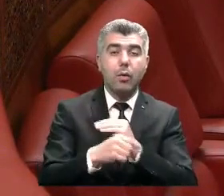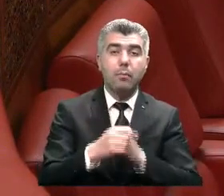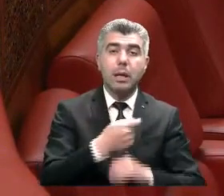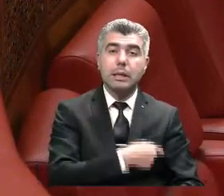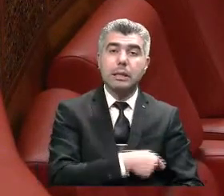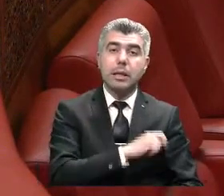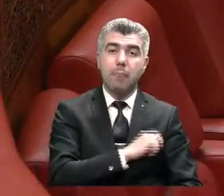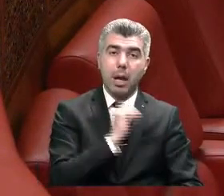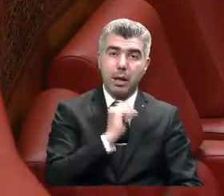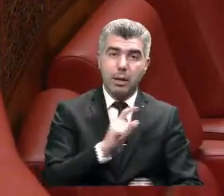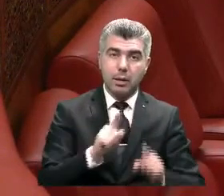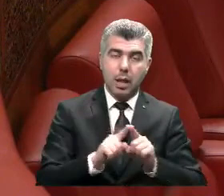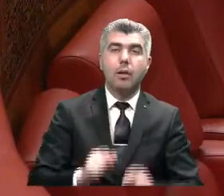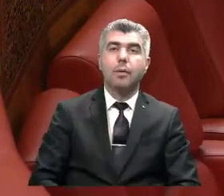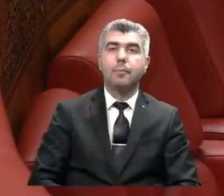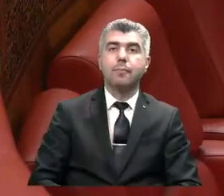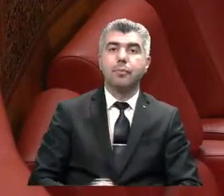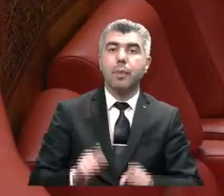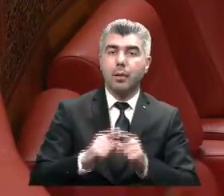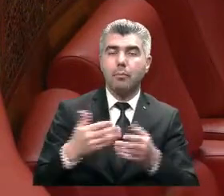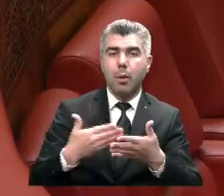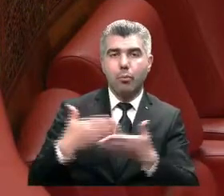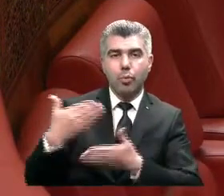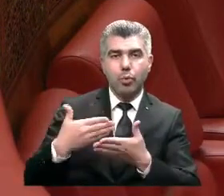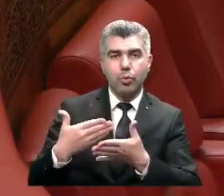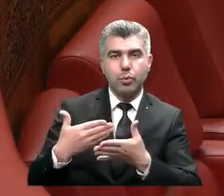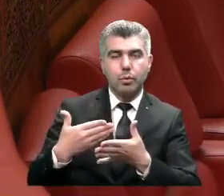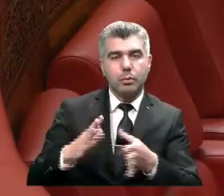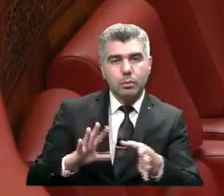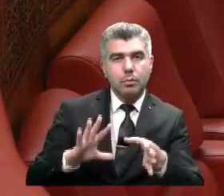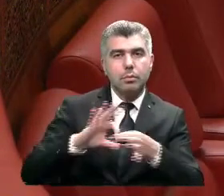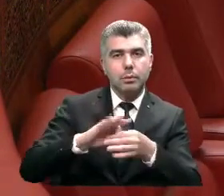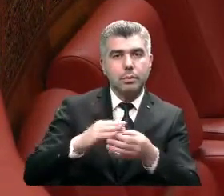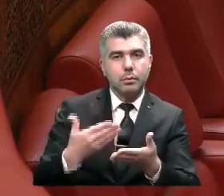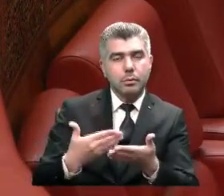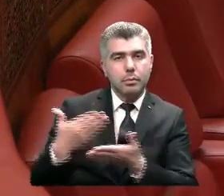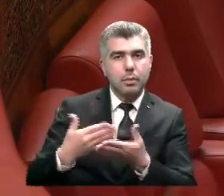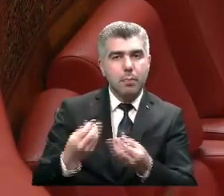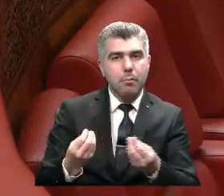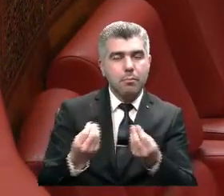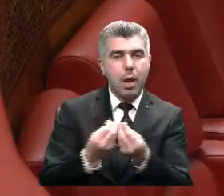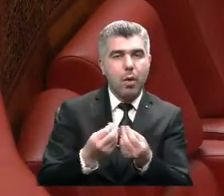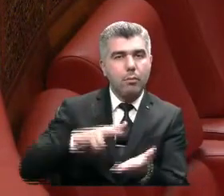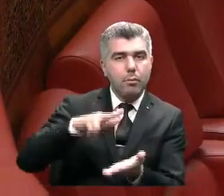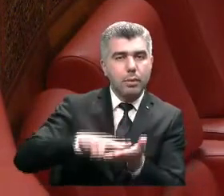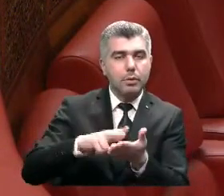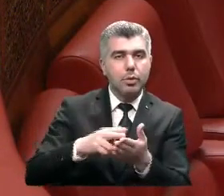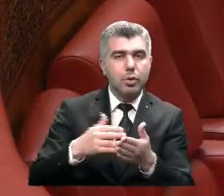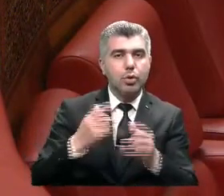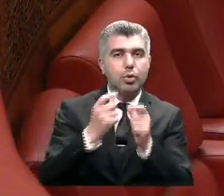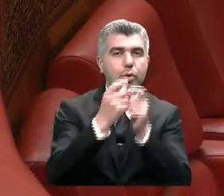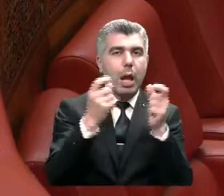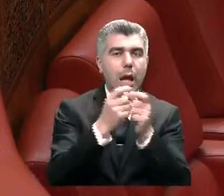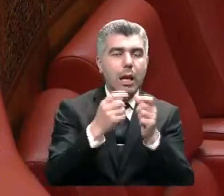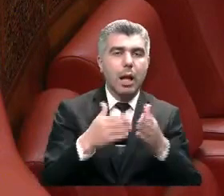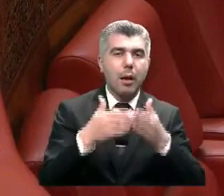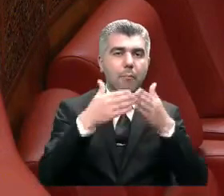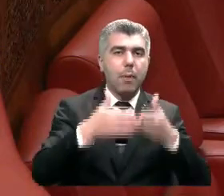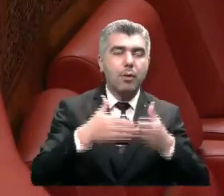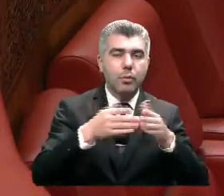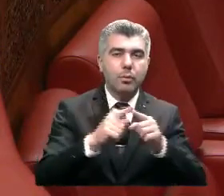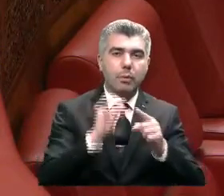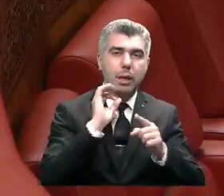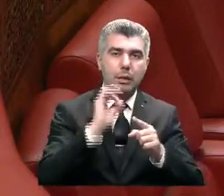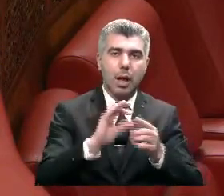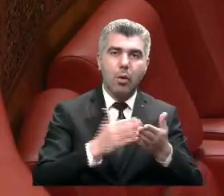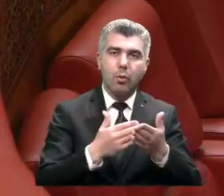بمد جبل طارق من كلا الطرفين وذلك عبر التراخيص لعدد من شركات الملاحه باش نوفر عروض متنوعه تتماشى